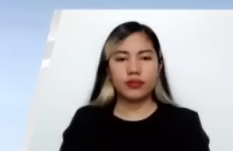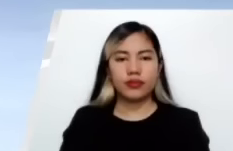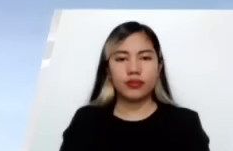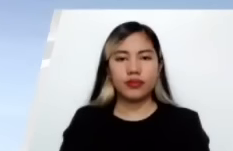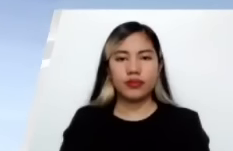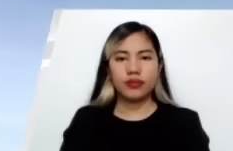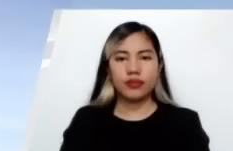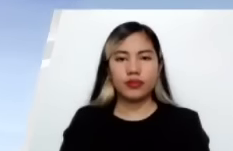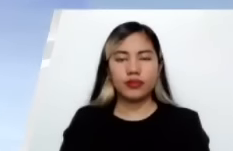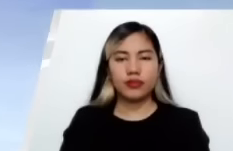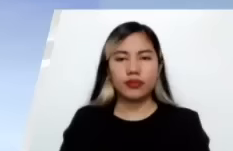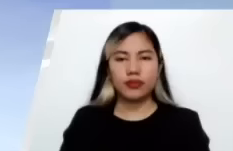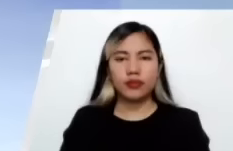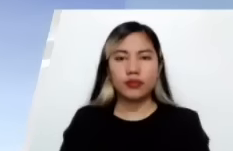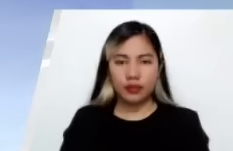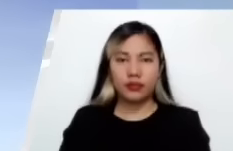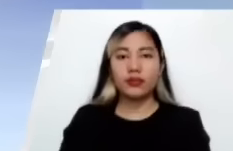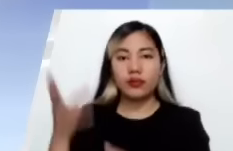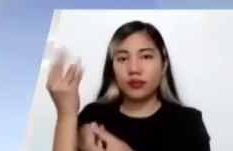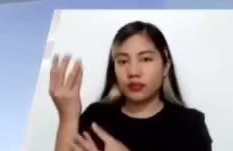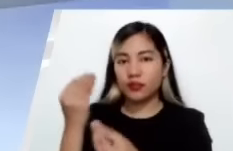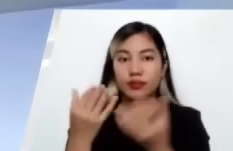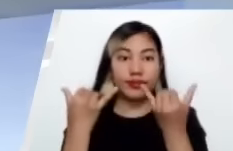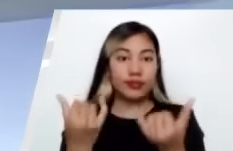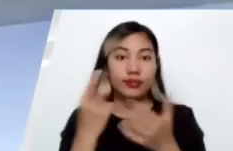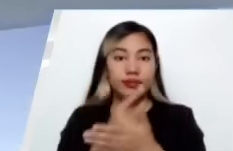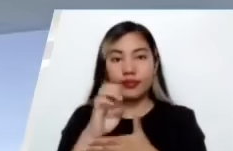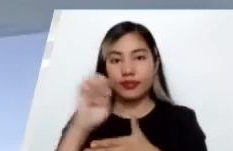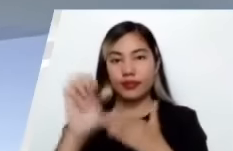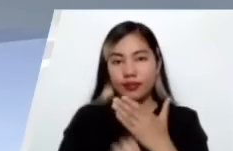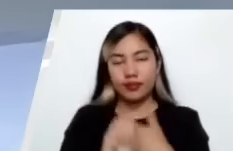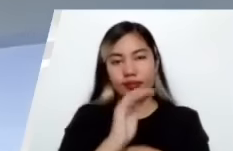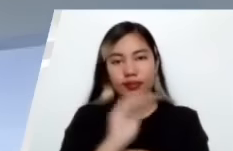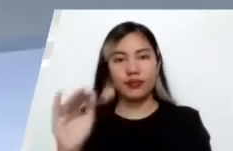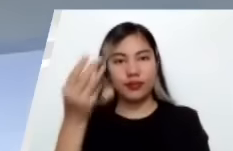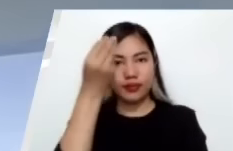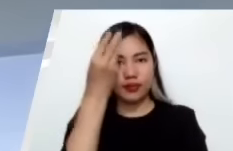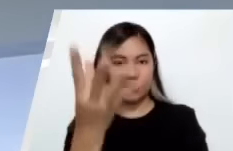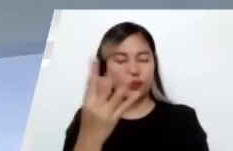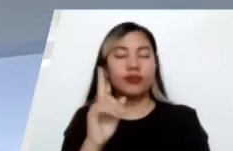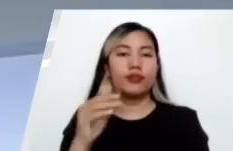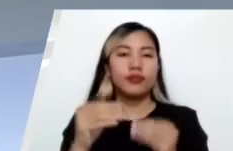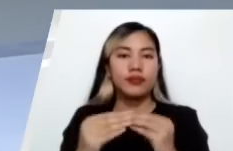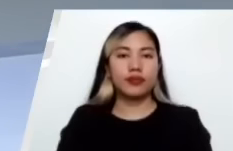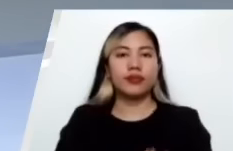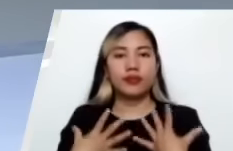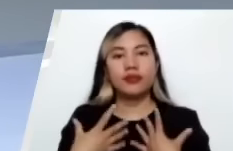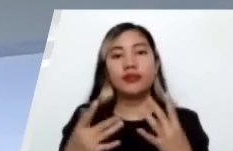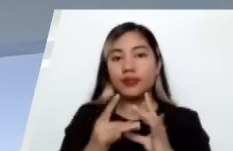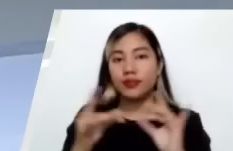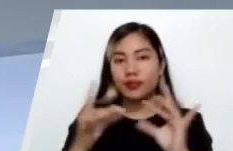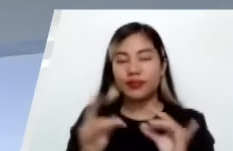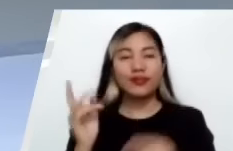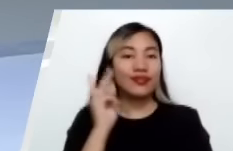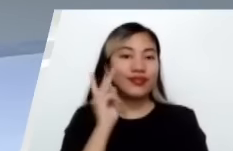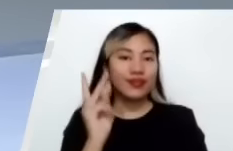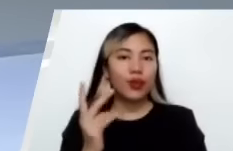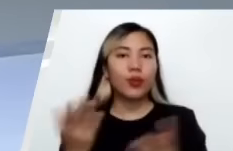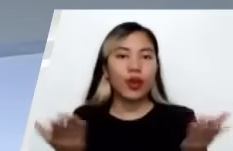Pambaong latest for this weekend, mga mare at pare! Another inspiring story ang aabangan sa Magpakailanman this